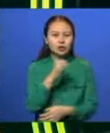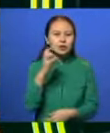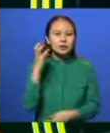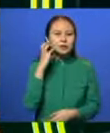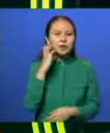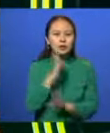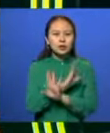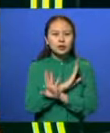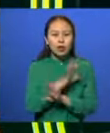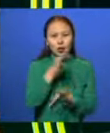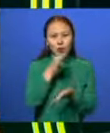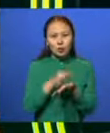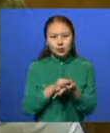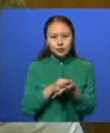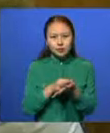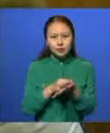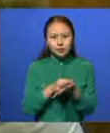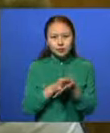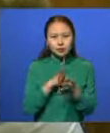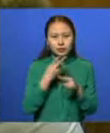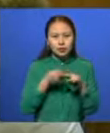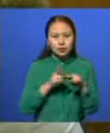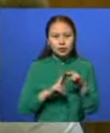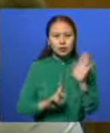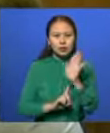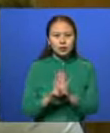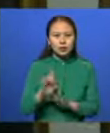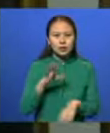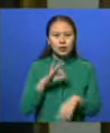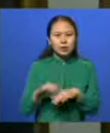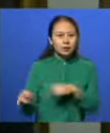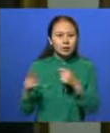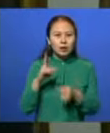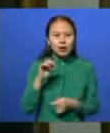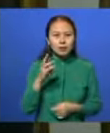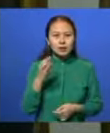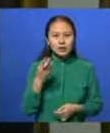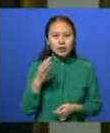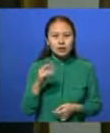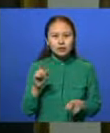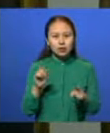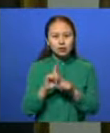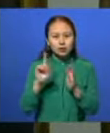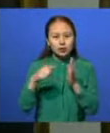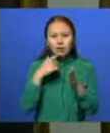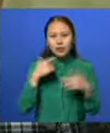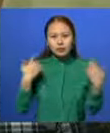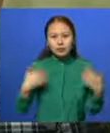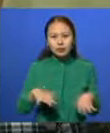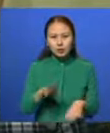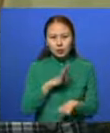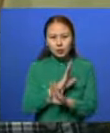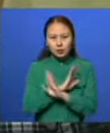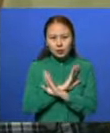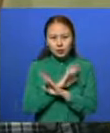жауап беріп жатыр. Өткен жылдың жазында толғағы жетіп перзентханаға түскен Қалима Бесенованың жатырынан кенеттен қан кетіп қайтыс болған